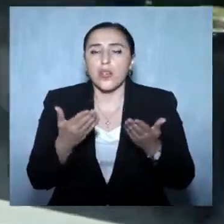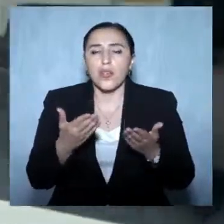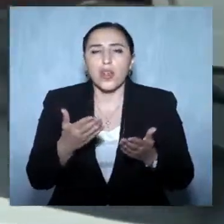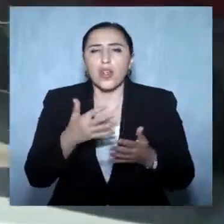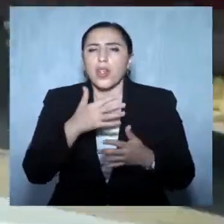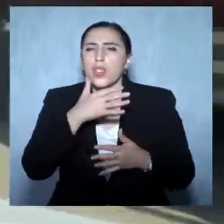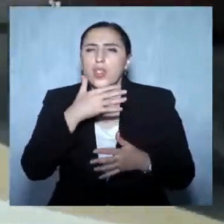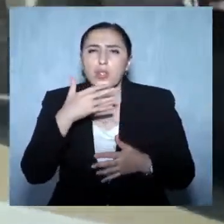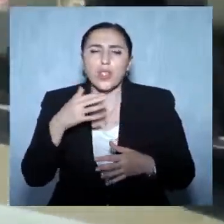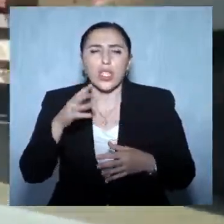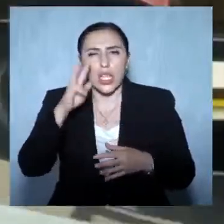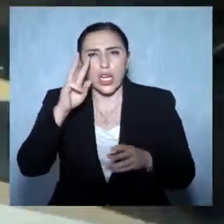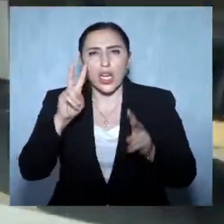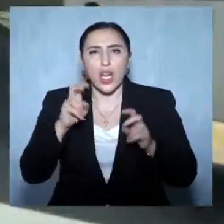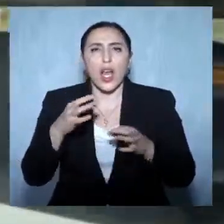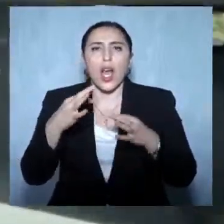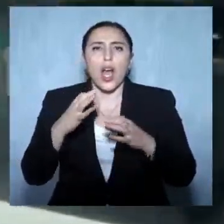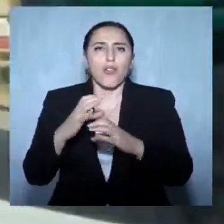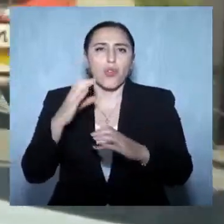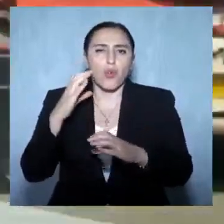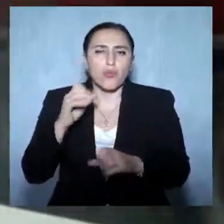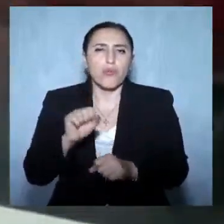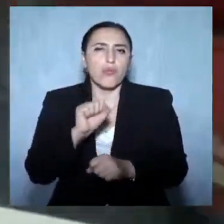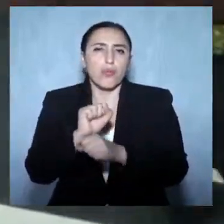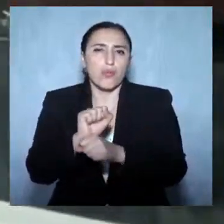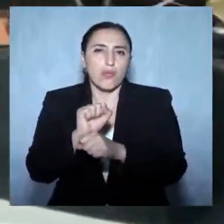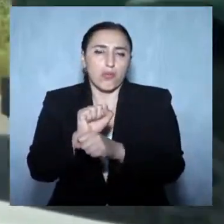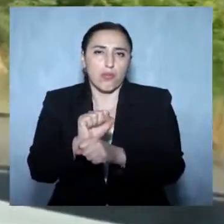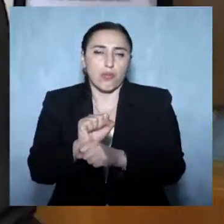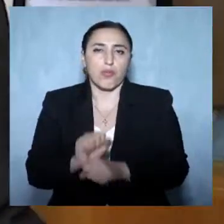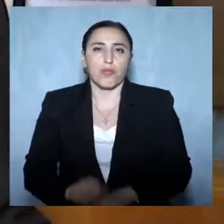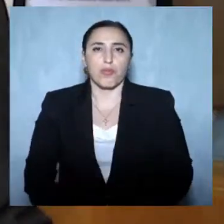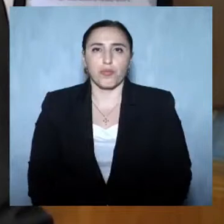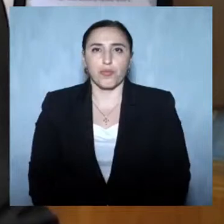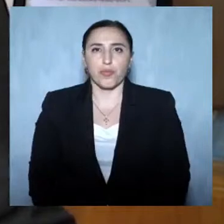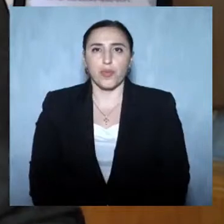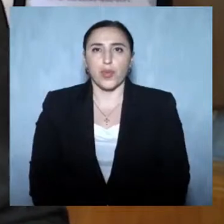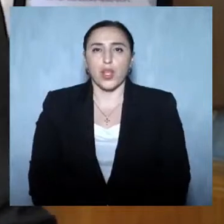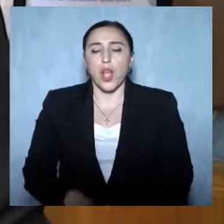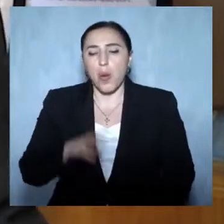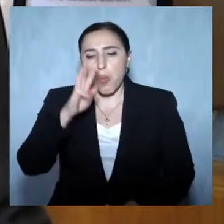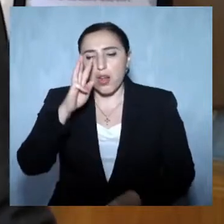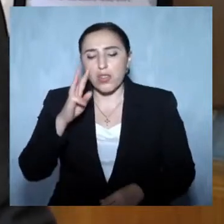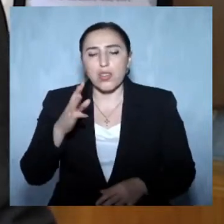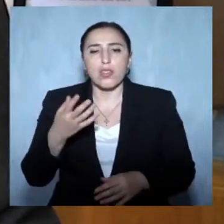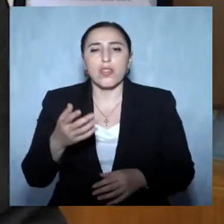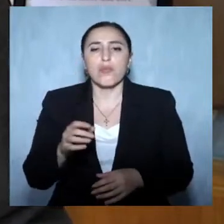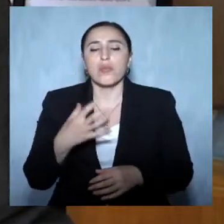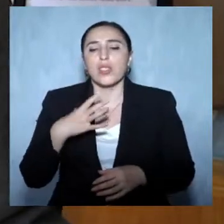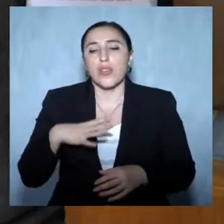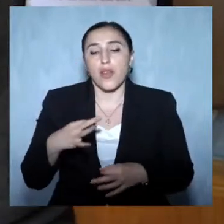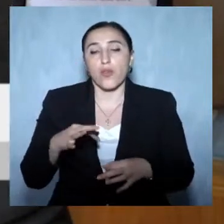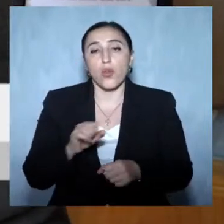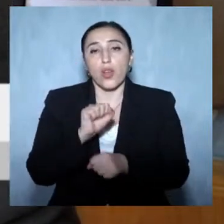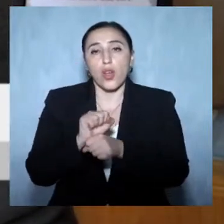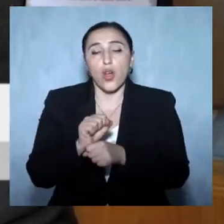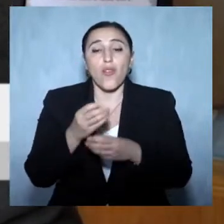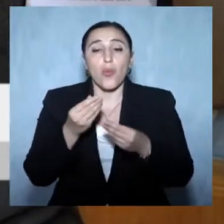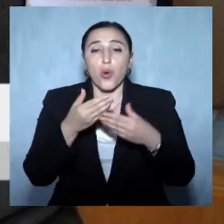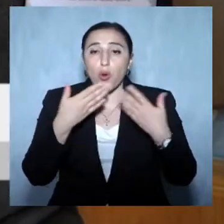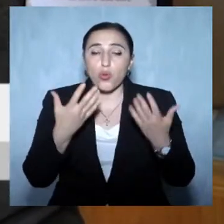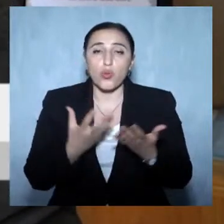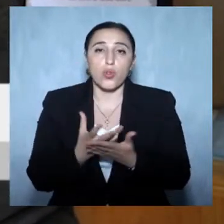բազմաթիվ իրանական բերնատարներ են խծանված կանգնած։ բարսիկները կանգնում են չունենալով փող կատարեր